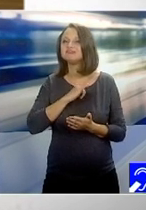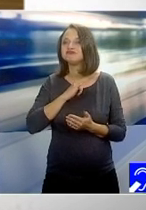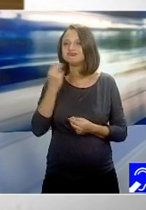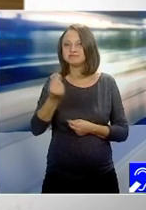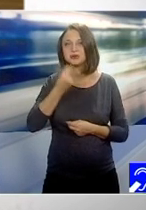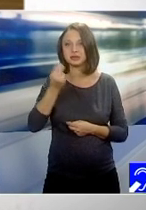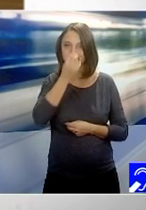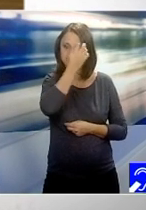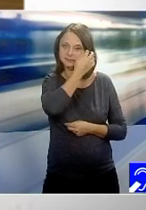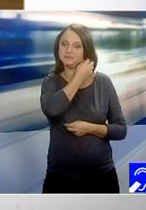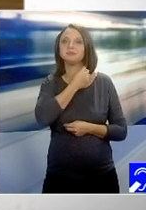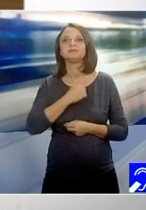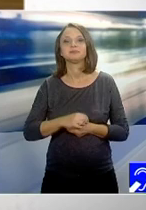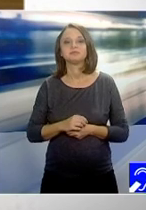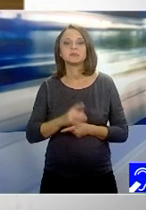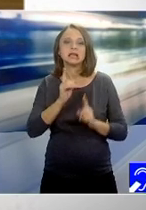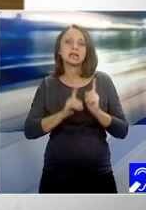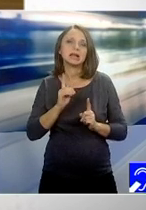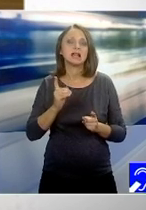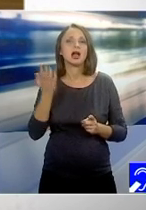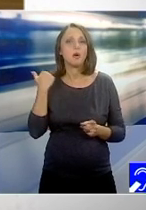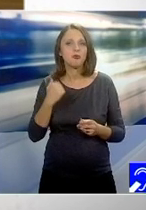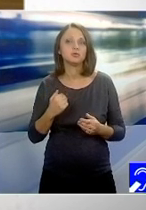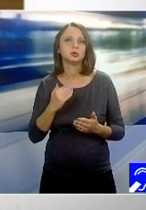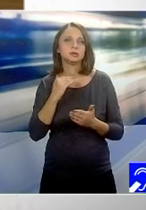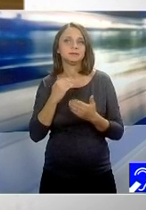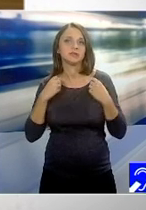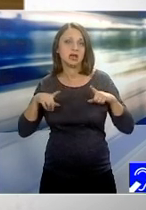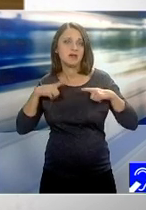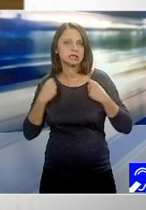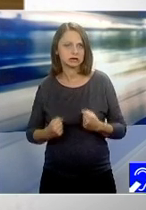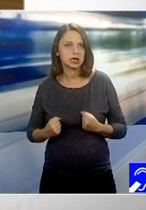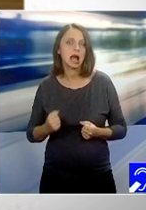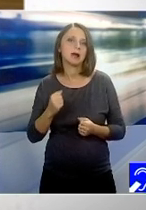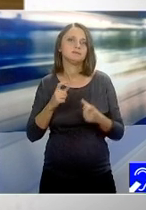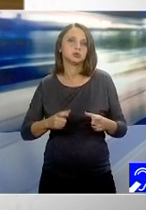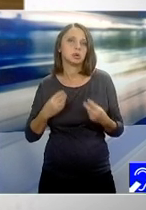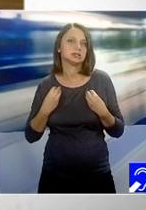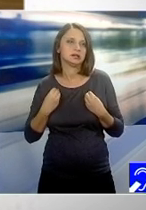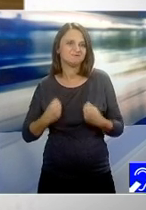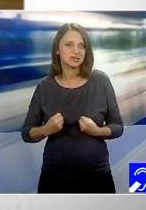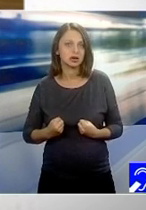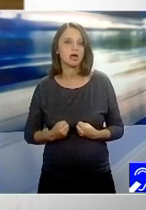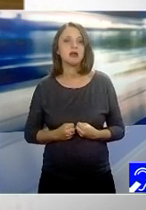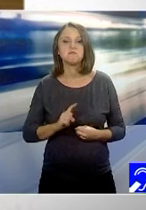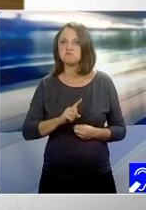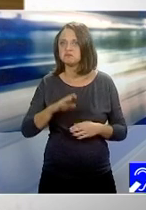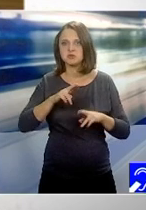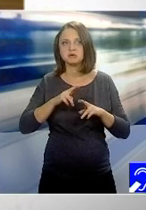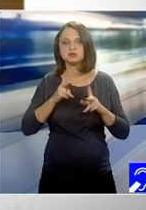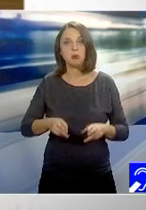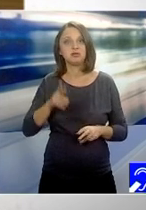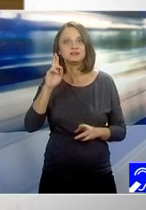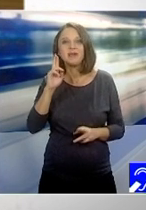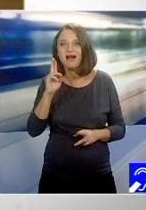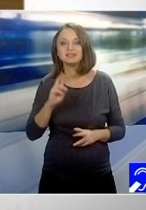extraordinară în spate. În ciuda unei situații dificile de viață, să spunem așa, nu au încetat să spere, nu au încetat să arate tuturor